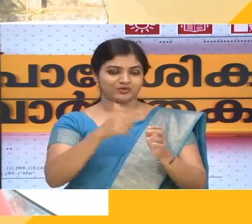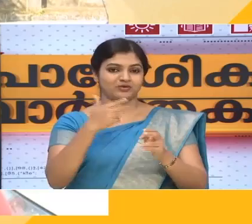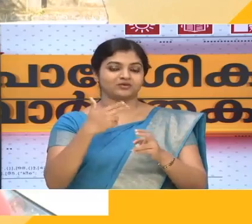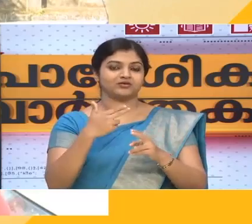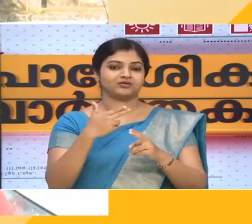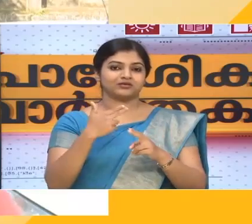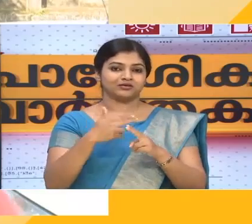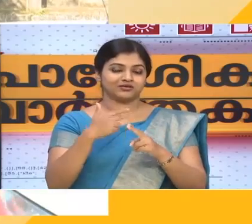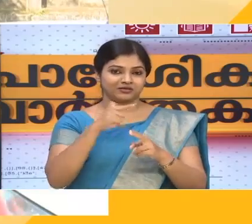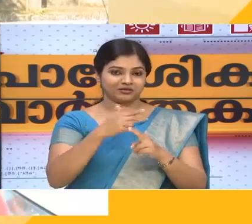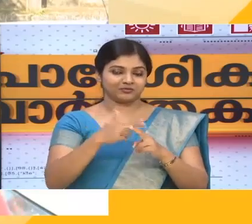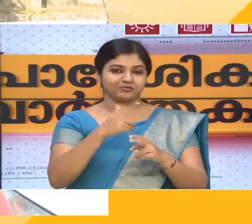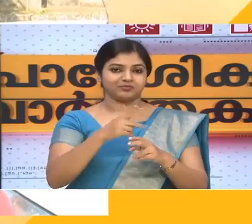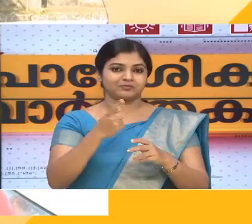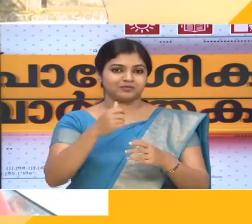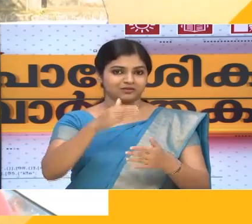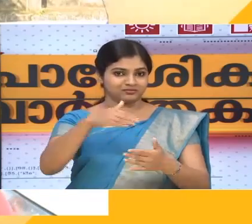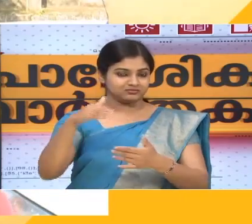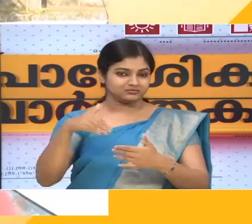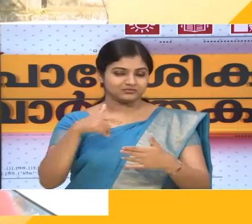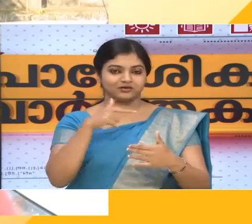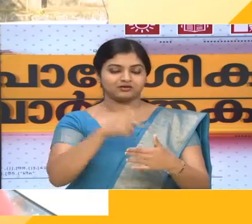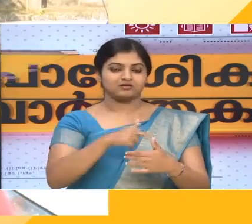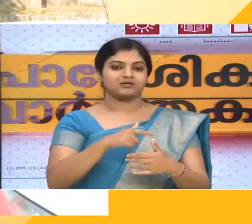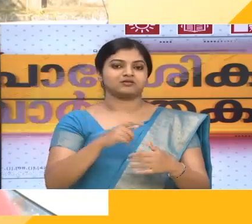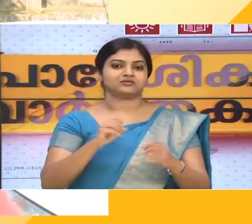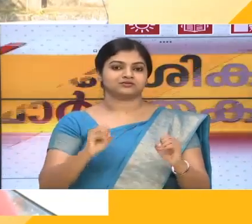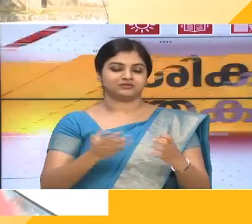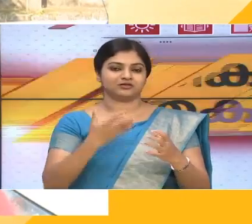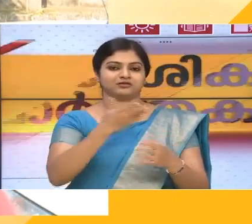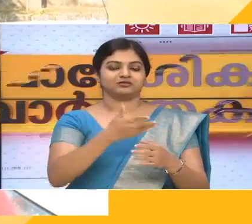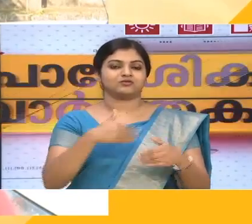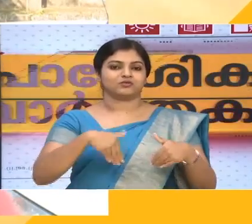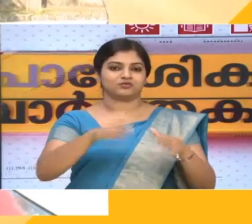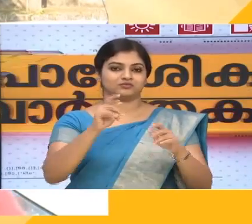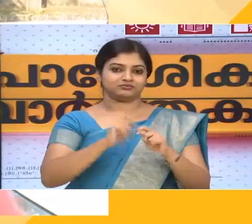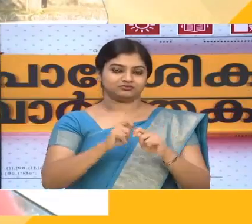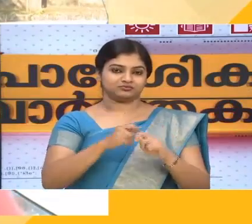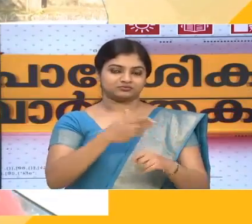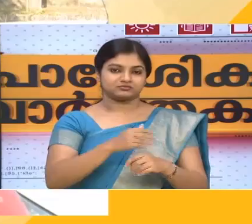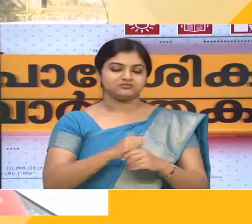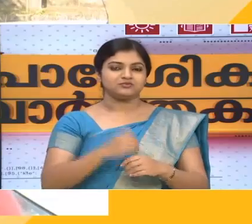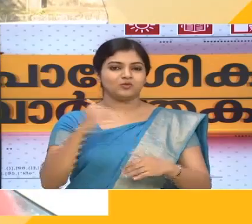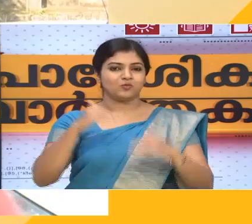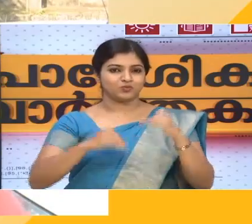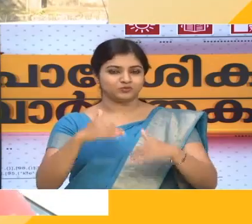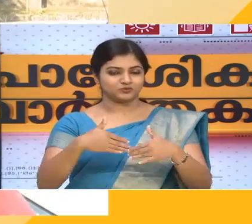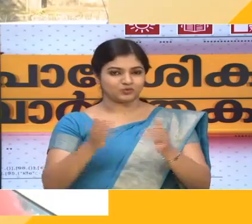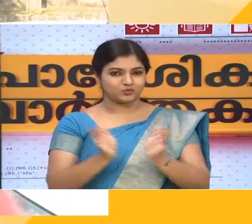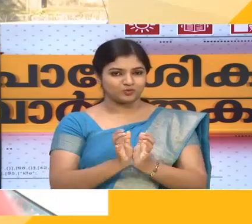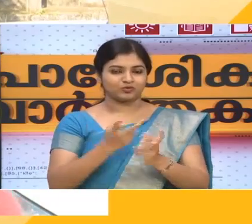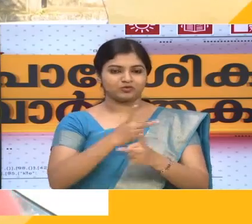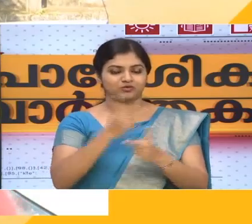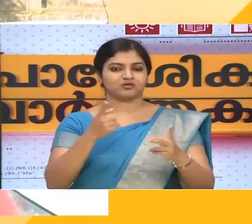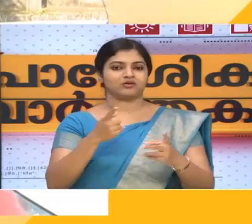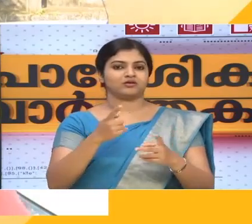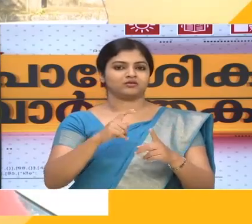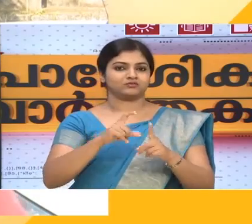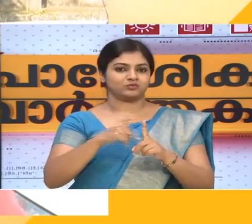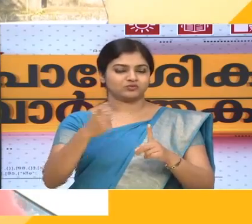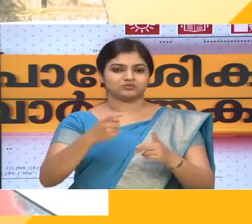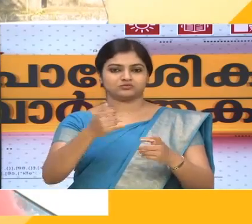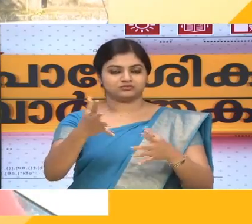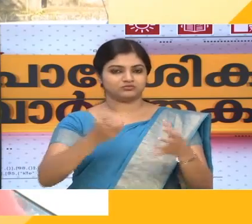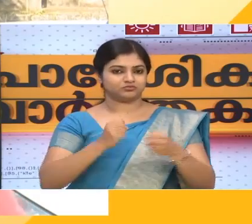ഒരു വഴിപണിയാണ് ഇവിടെ ഇപ്പോൾ നടന്നു കഴിഞ്ഞത്. ഞങ്ങൾ ഒരു രാഷ്ട്രീയ പാർട്ടിയുടെയോ അല്ലെങ്കിൽ ഏത് മതസംഘടനയുടെയോ ഒന്നും സഹായം ഒന്നും തന്നെ സ്വീകരിക്കാതെ